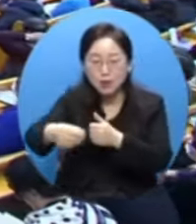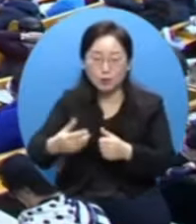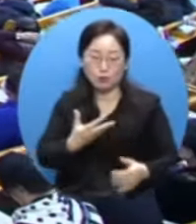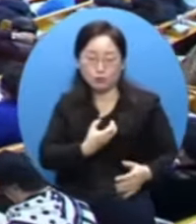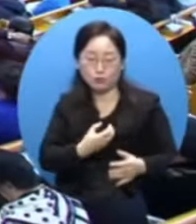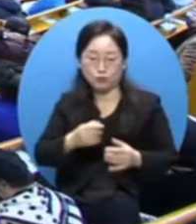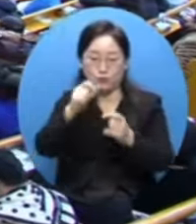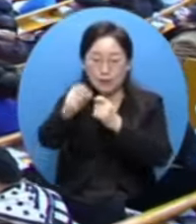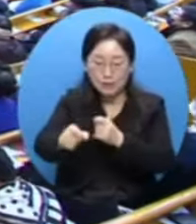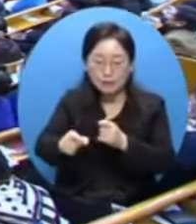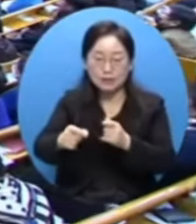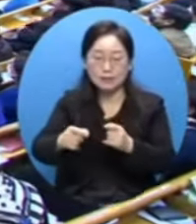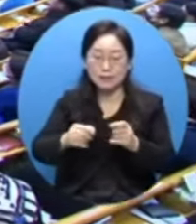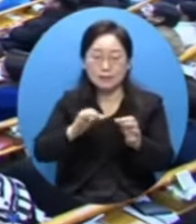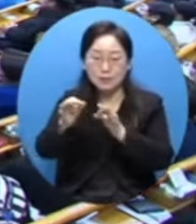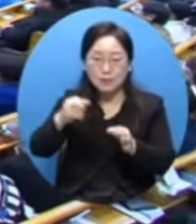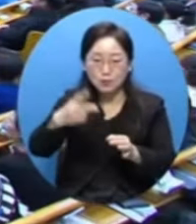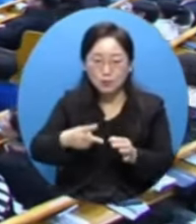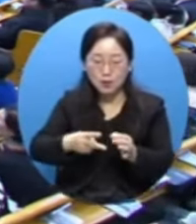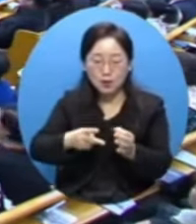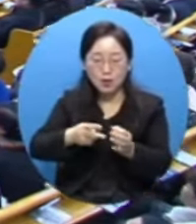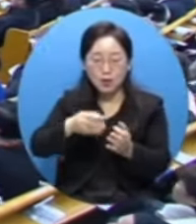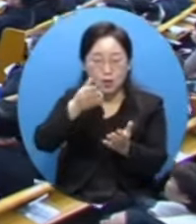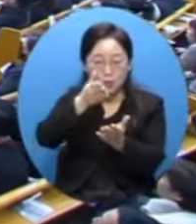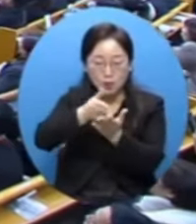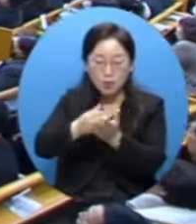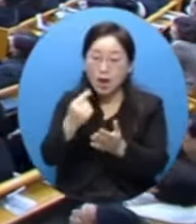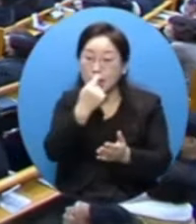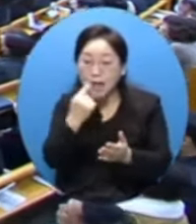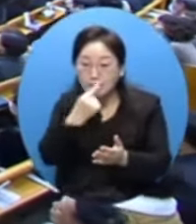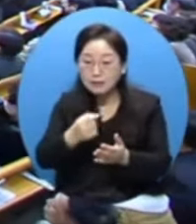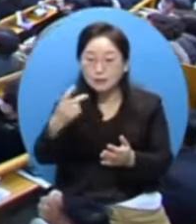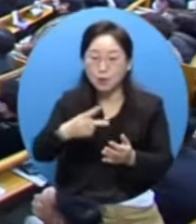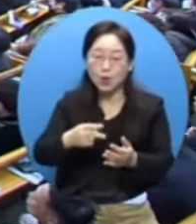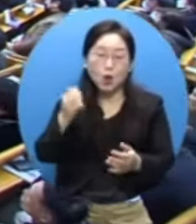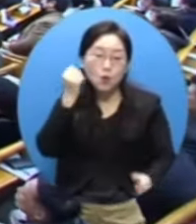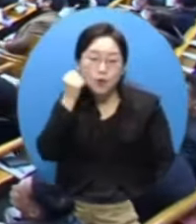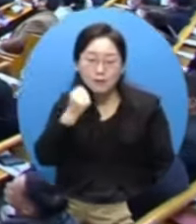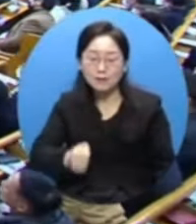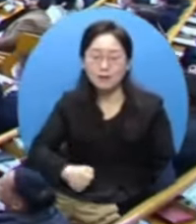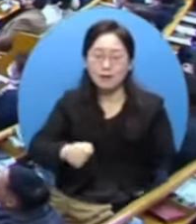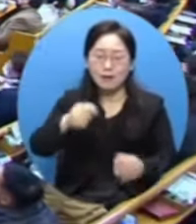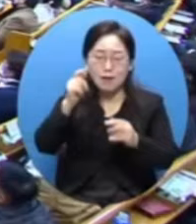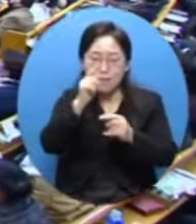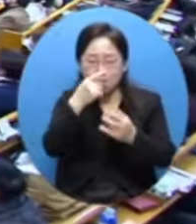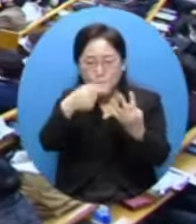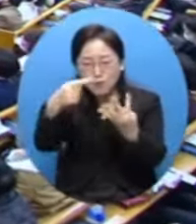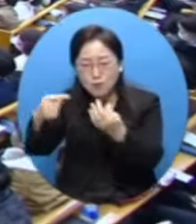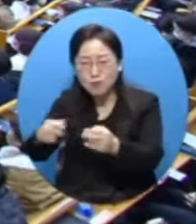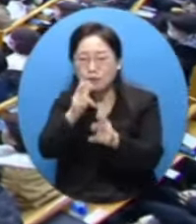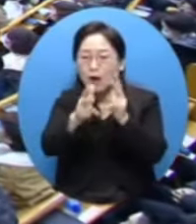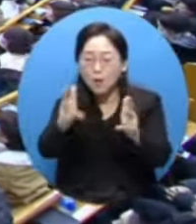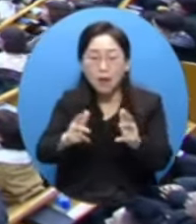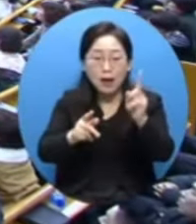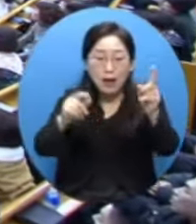우유대리점, 조각 케이크 납품, 베이커리 가게 모든 사업을